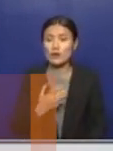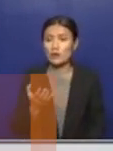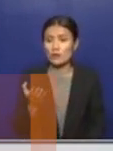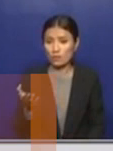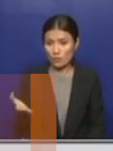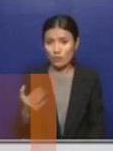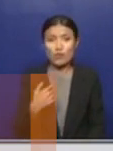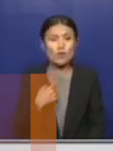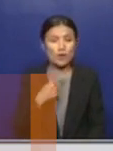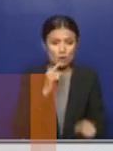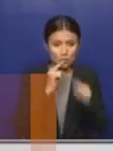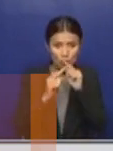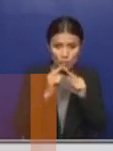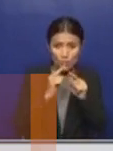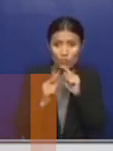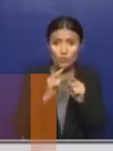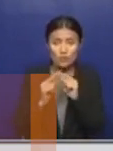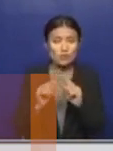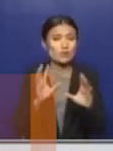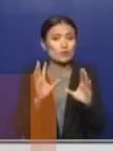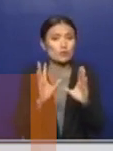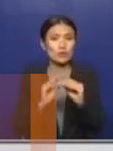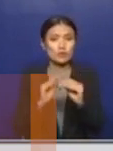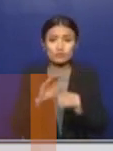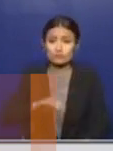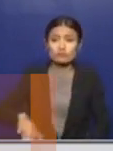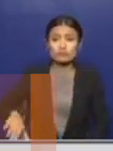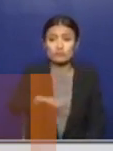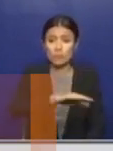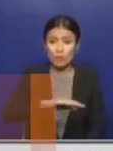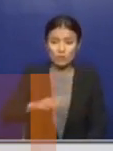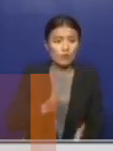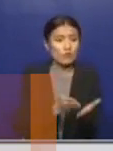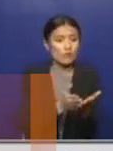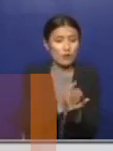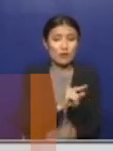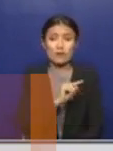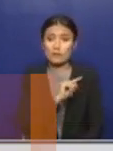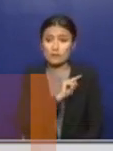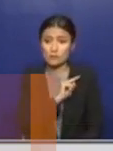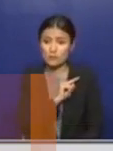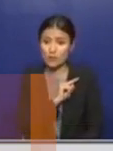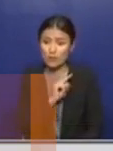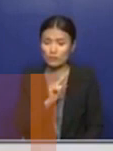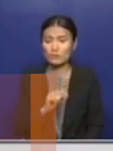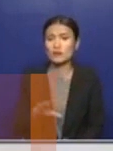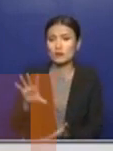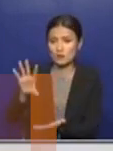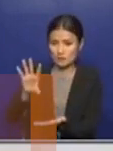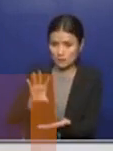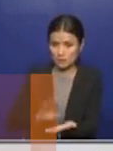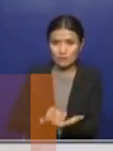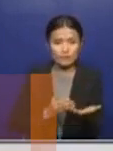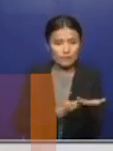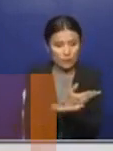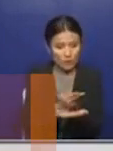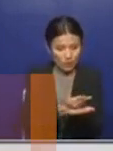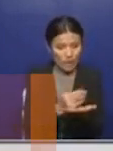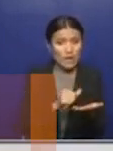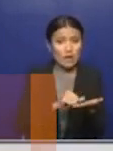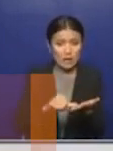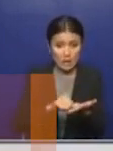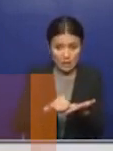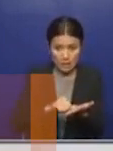ฎรเพื่อหน่วยงานที่เกี่ยวข้องจะได้นำเอาเรื่องนี้ไปพิจารณาปรับปรุงแก้ไขถ้าเกิด